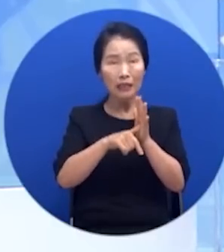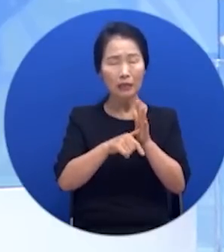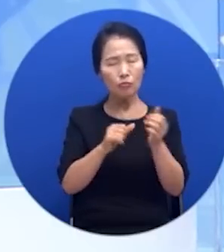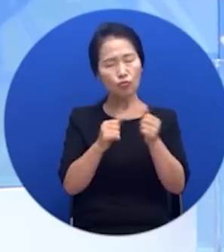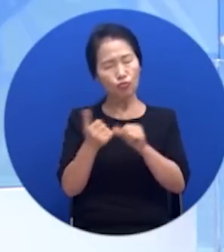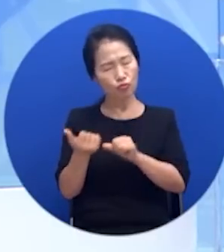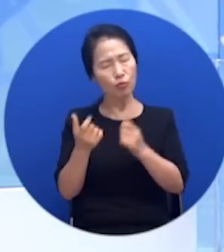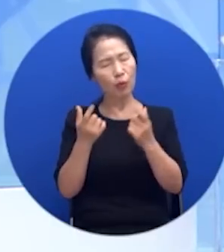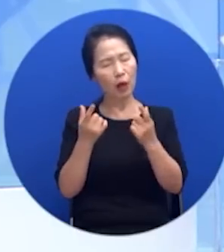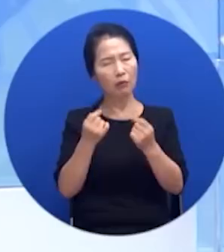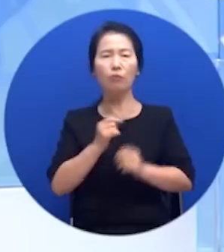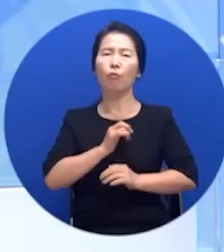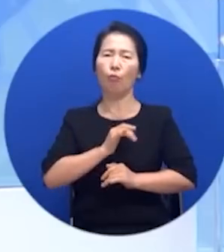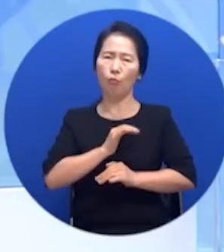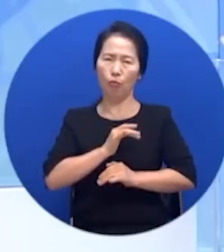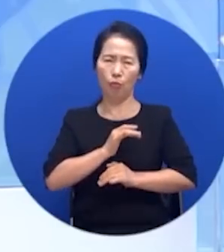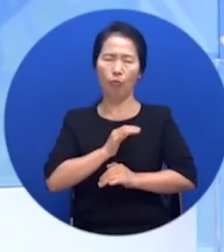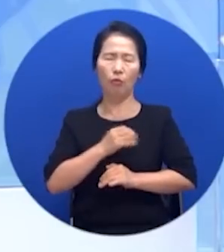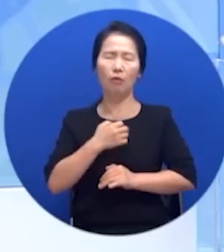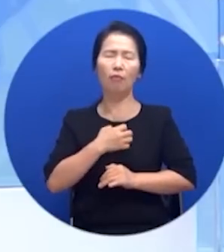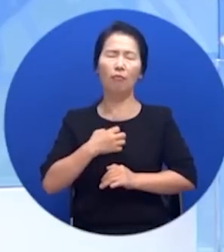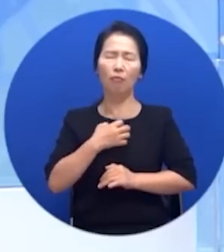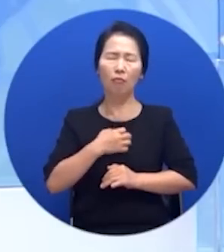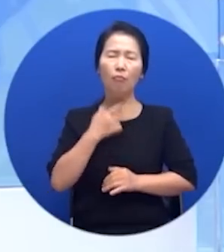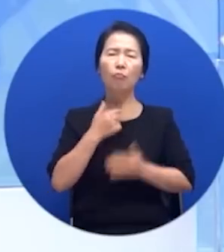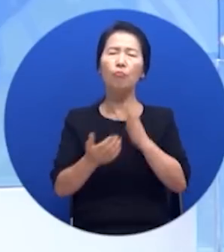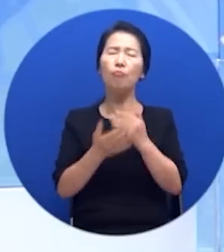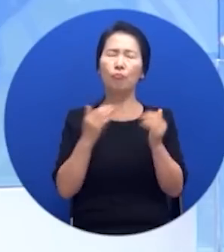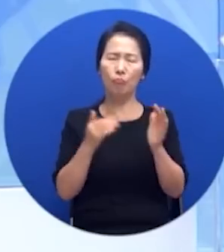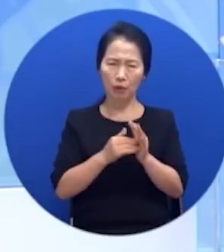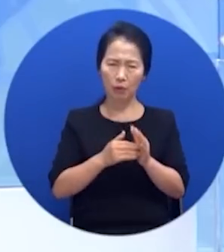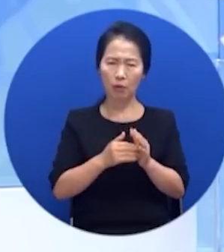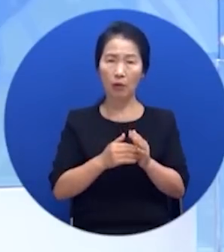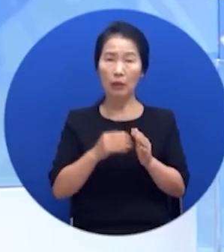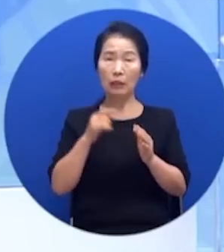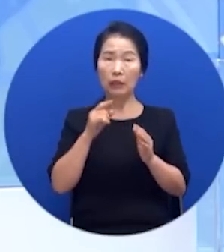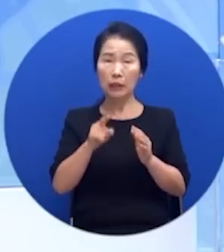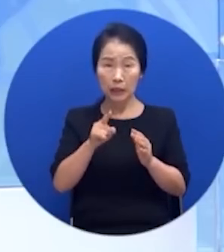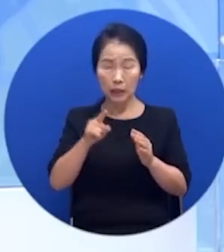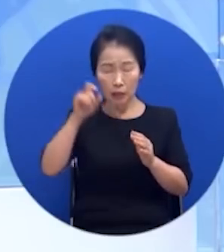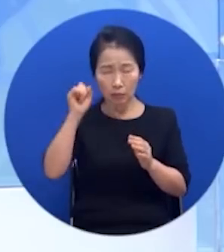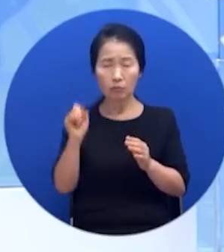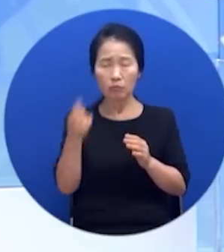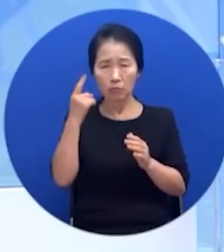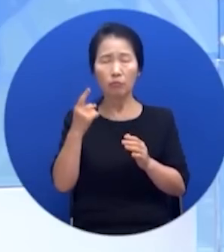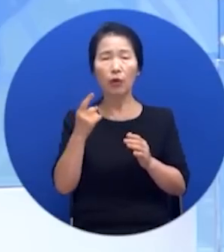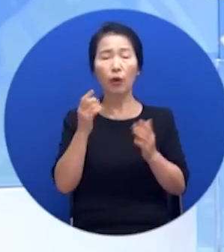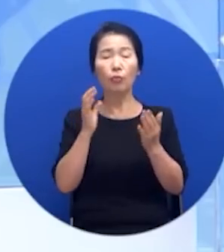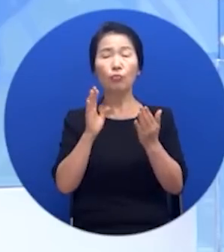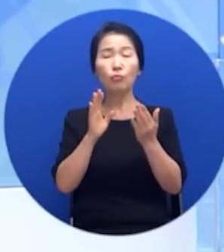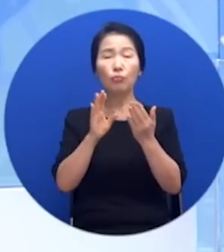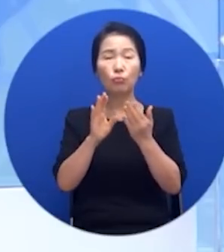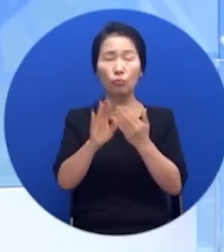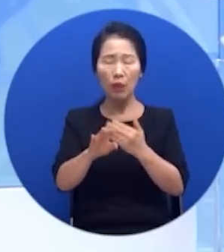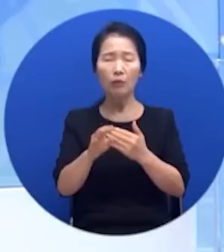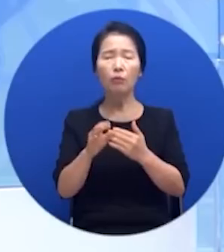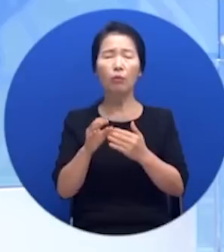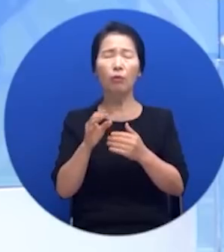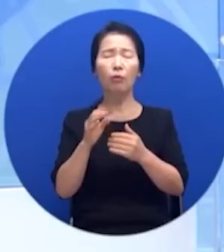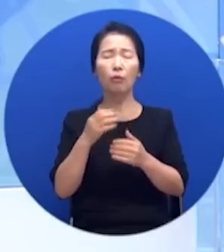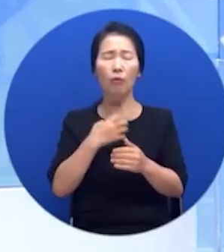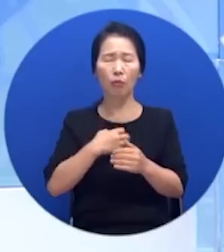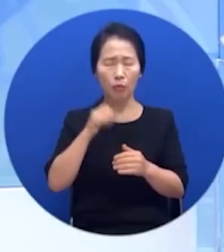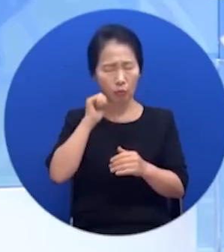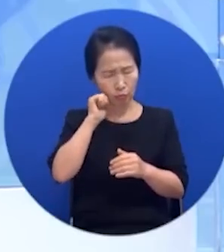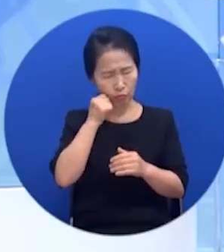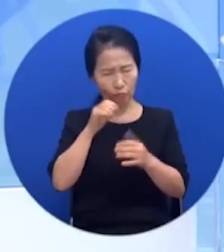시간을 지나왔습니다. 지금도 그 열병의 후유증은 진행 중입니다.